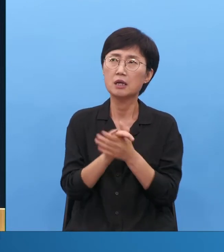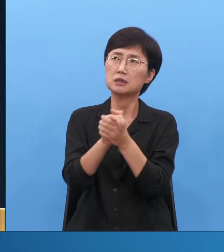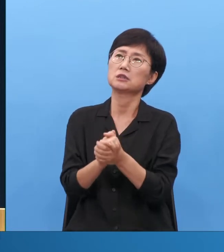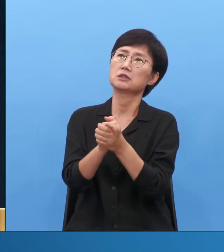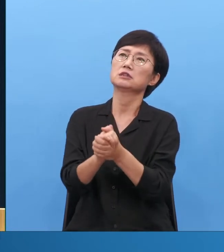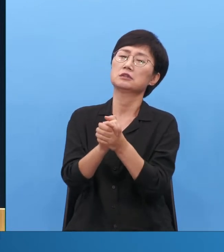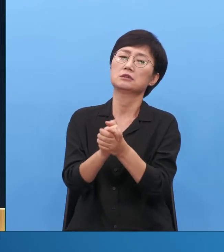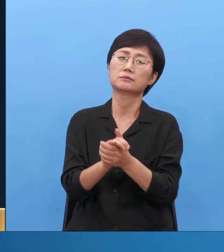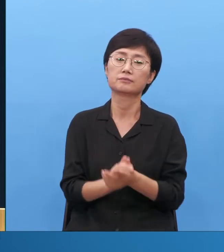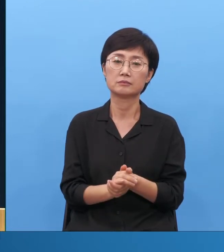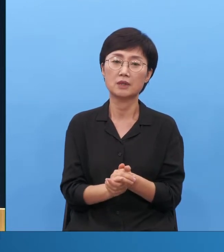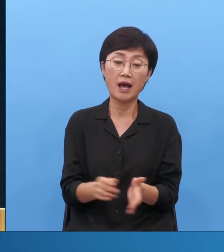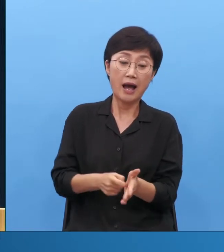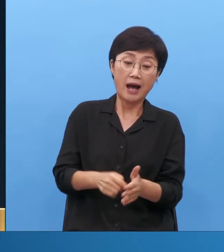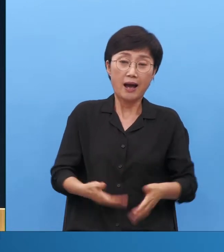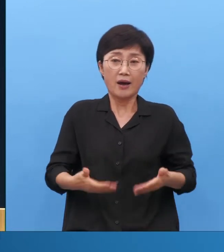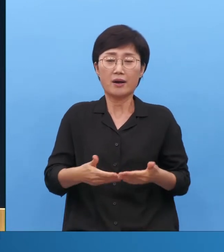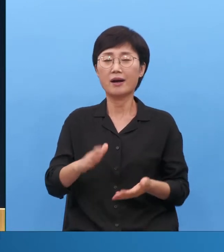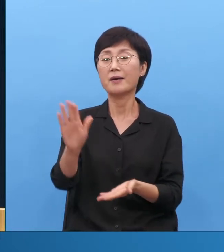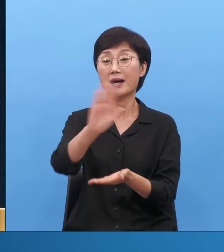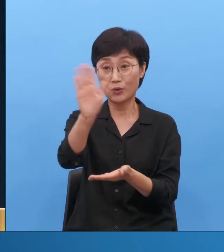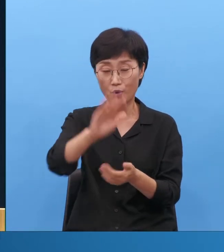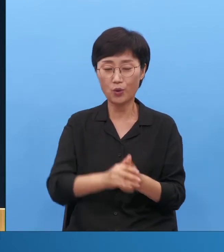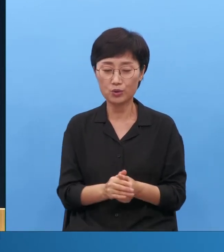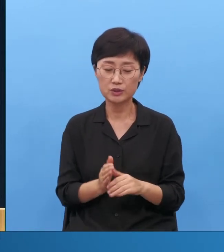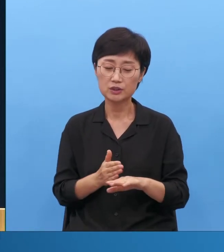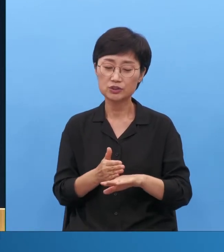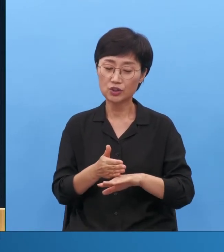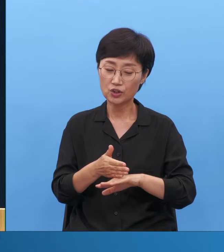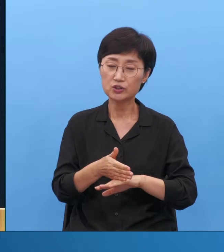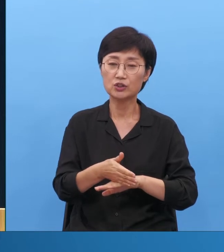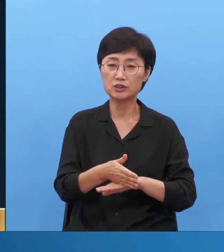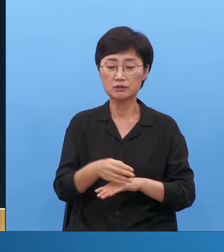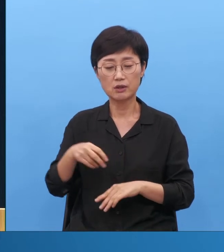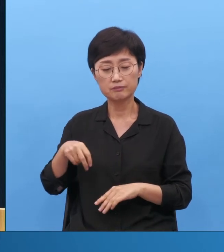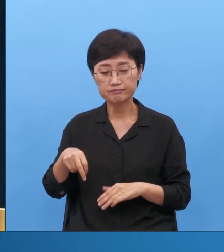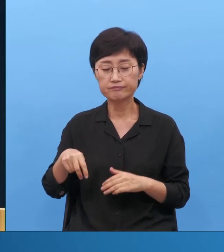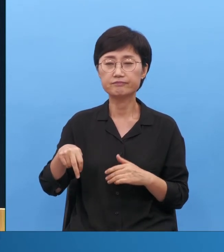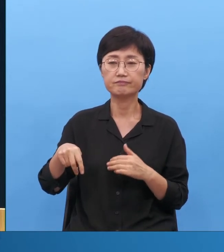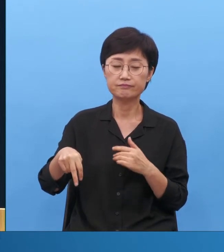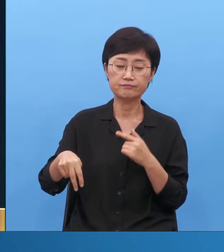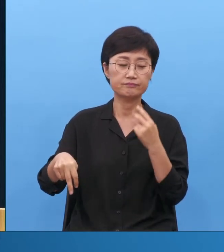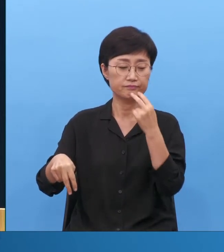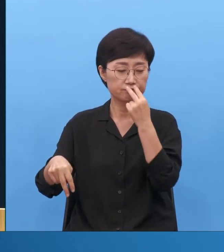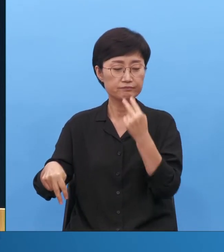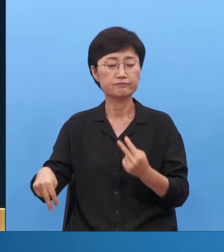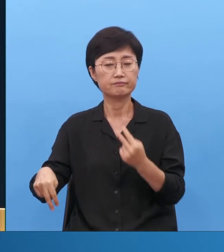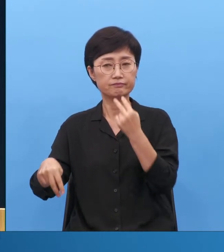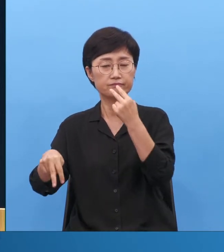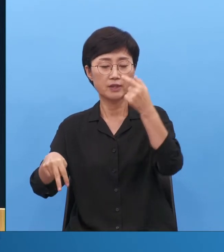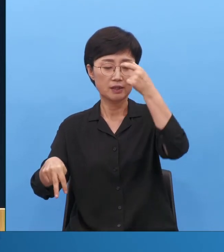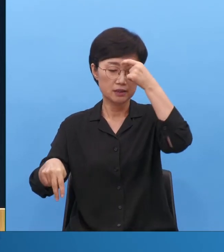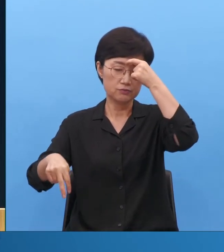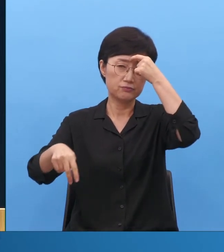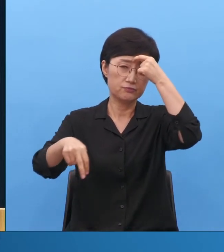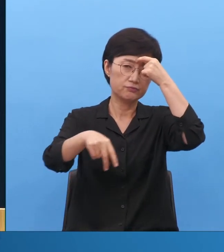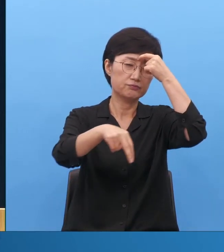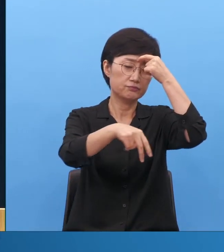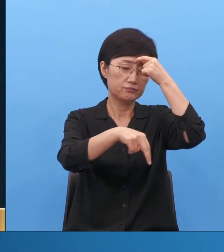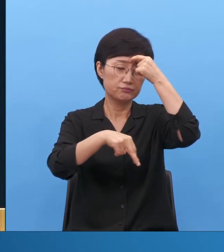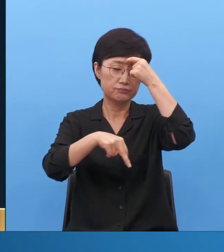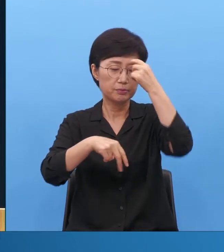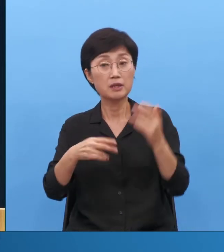그냥 천천히 좀 등산하시면서도 아니면 방에서도 천천히 호흡하시면서 천천히 이렇게